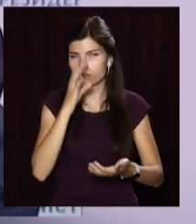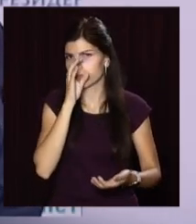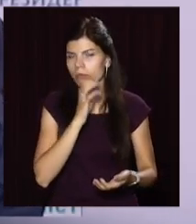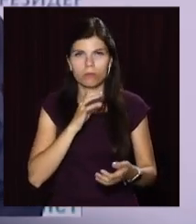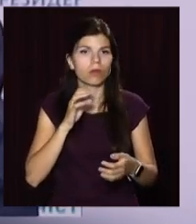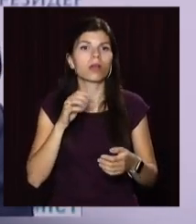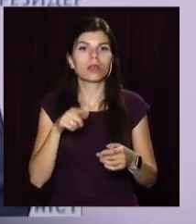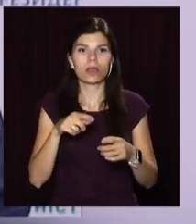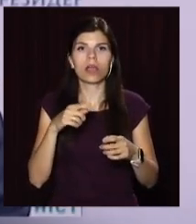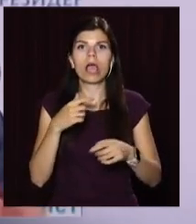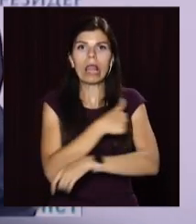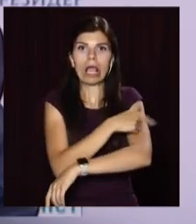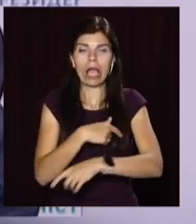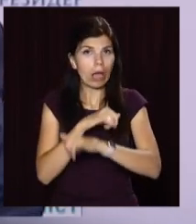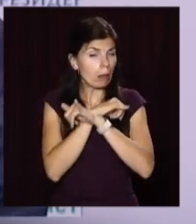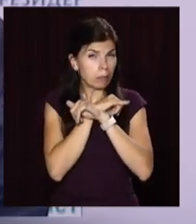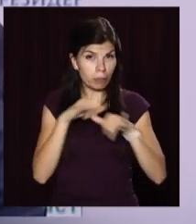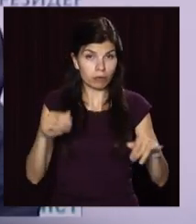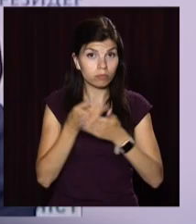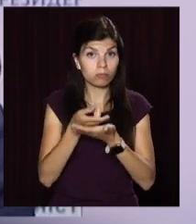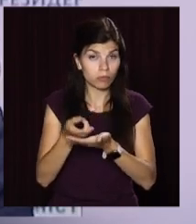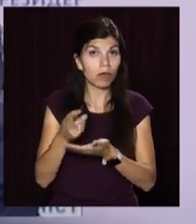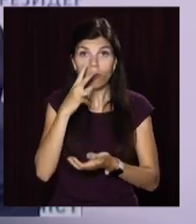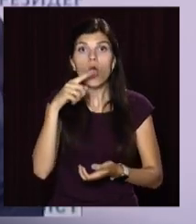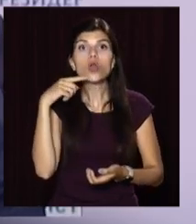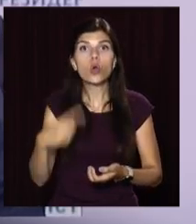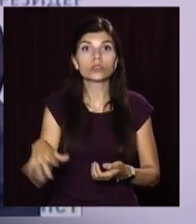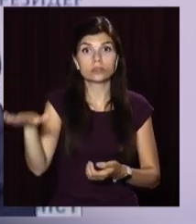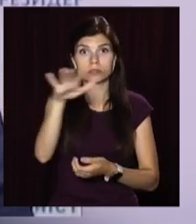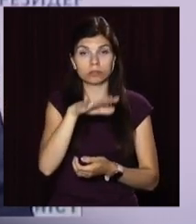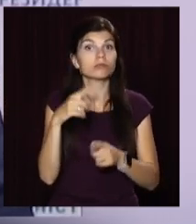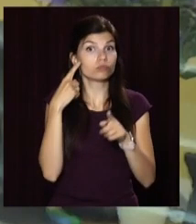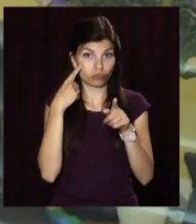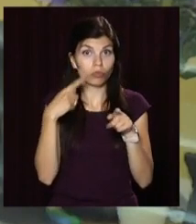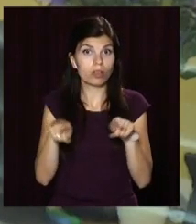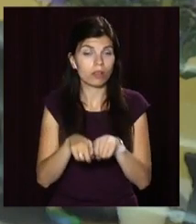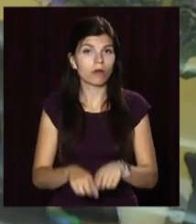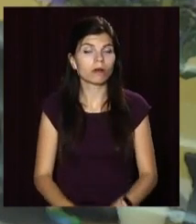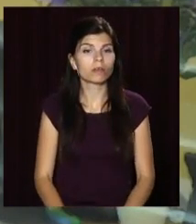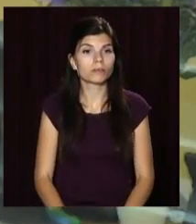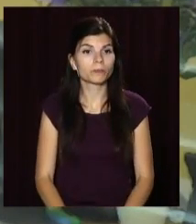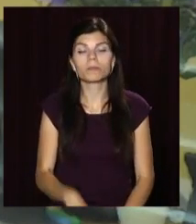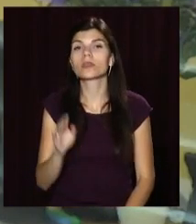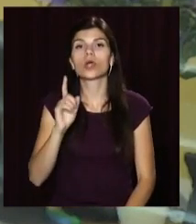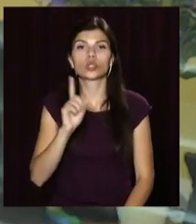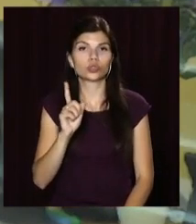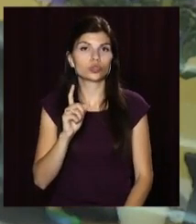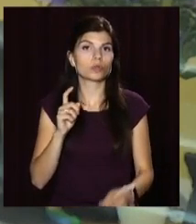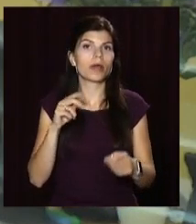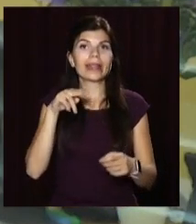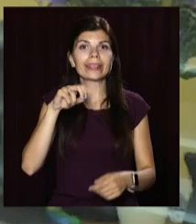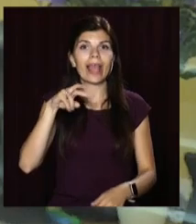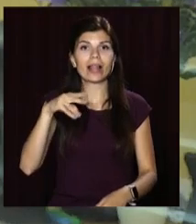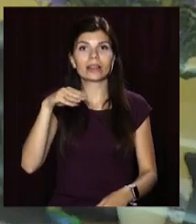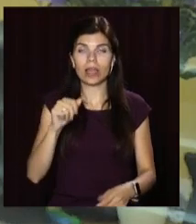досить швидко заповнюються лікарні. Зокрема, ми бачимо це в Російській Федерації. Щоб запобігти поширенню дельти,